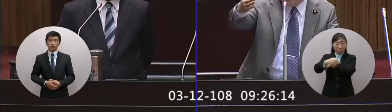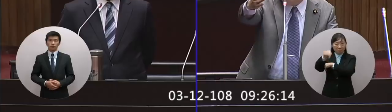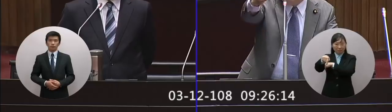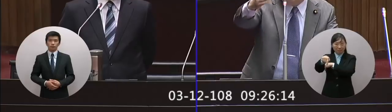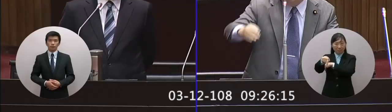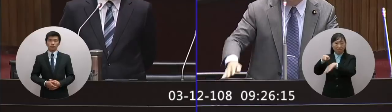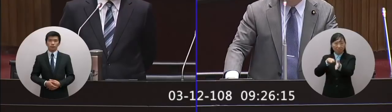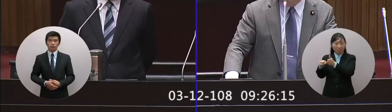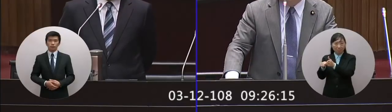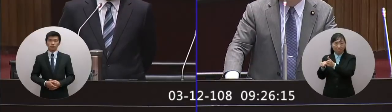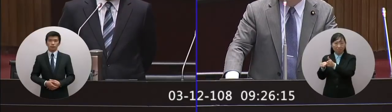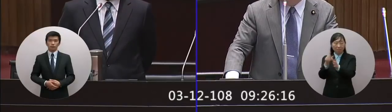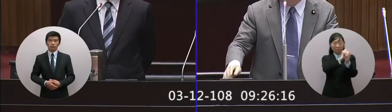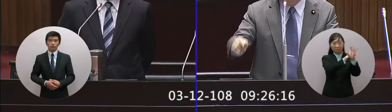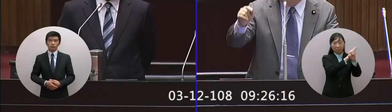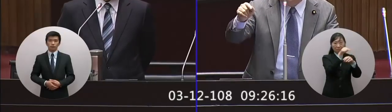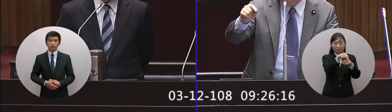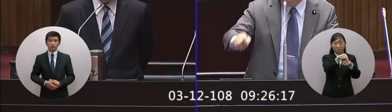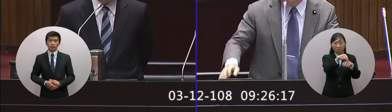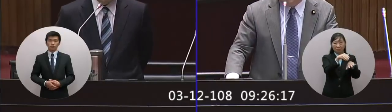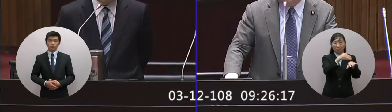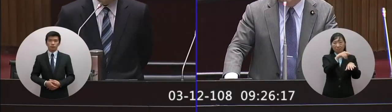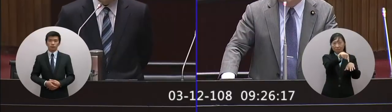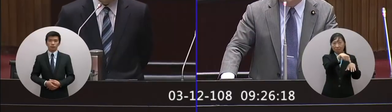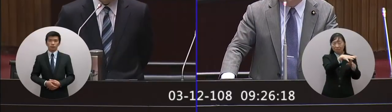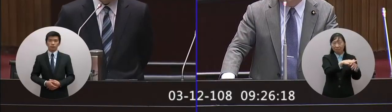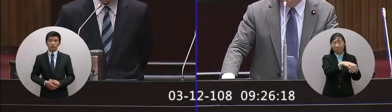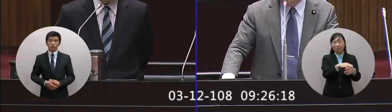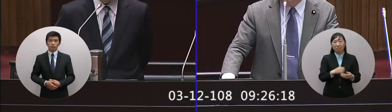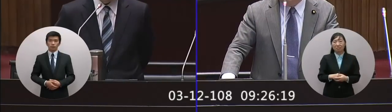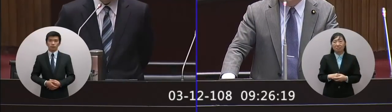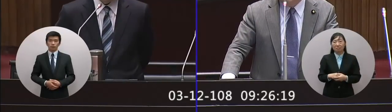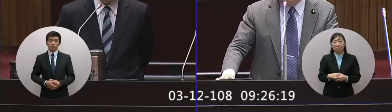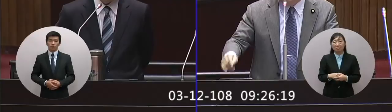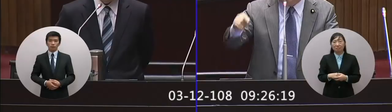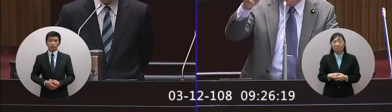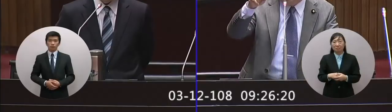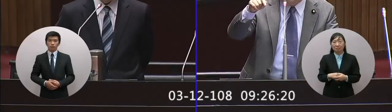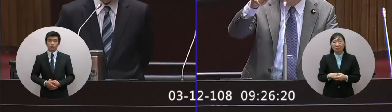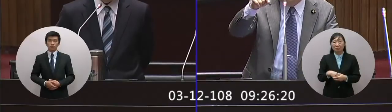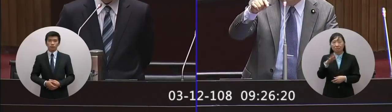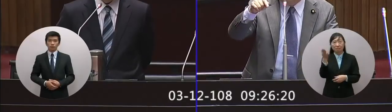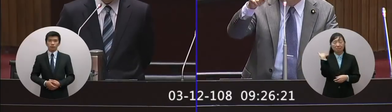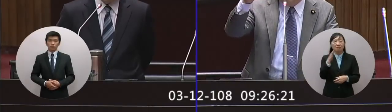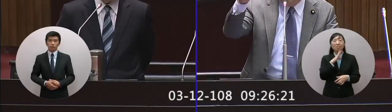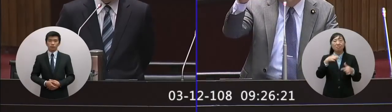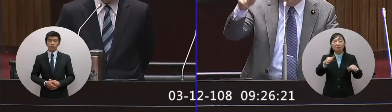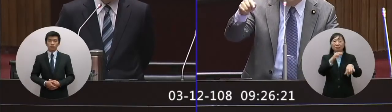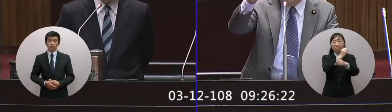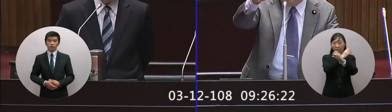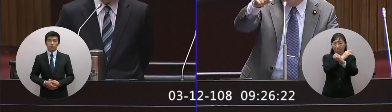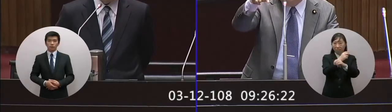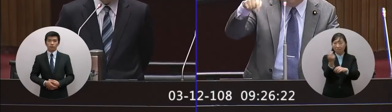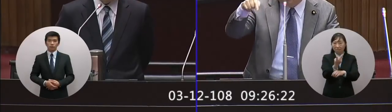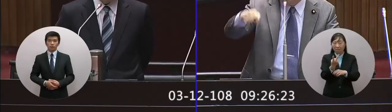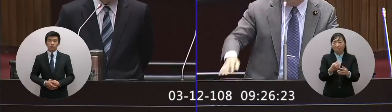然后直接通瑞芳的猴洞，这个地方叫以前有计划叫做这个双瑞，从